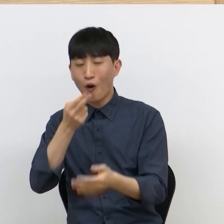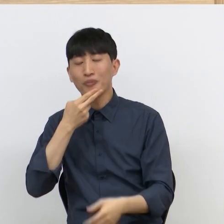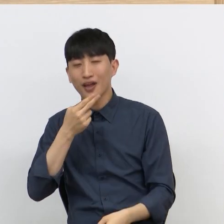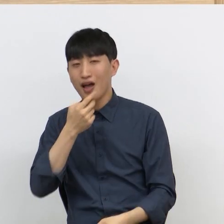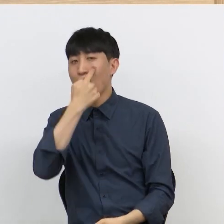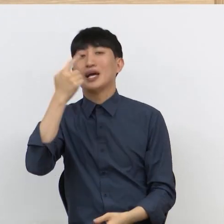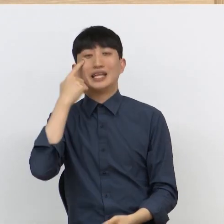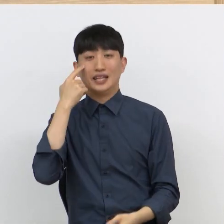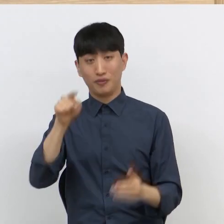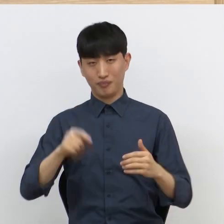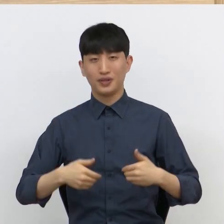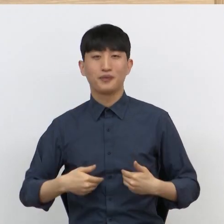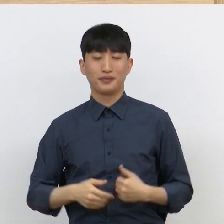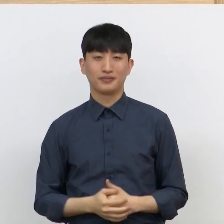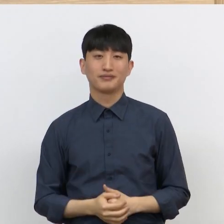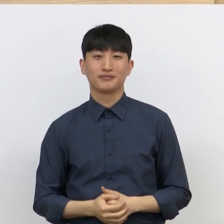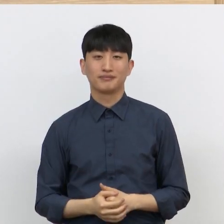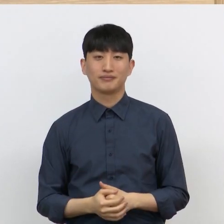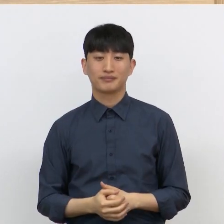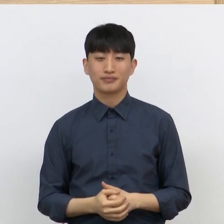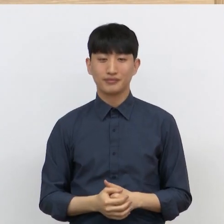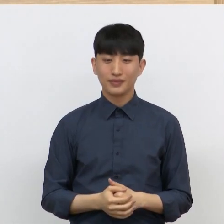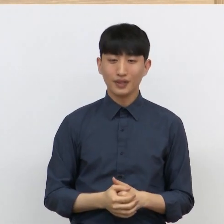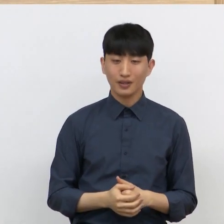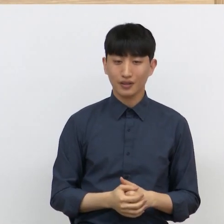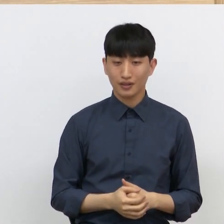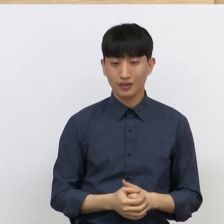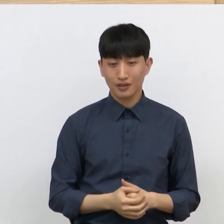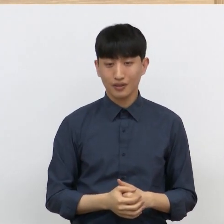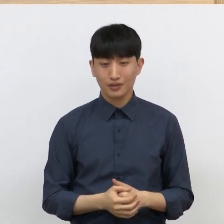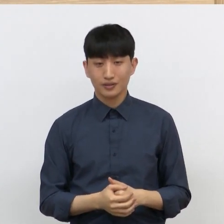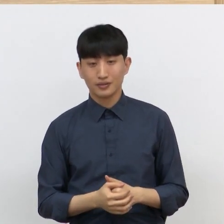되겠죠. 그런데 이식 초기에는 다소 높게